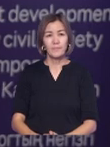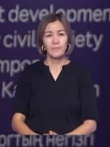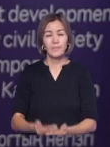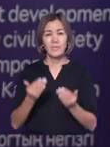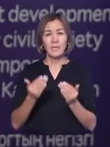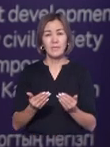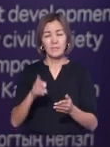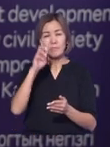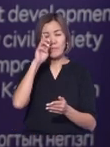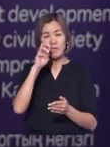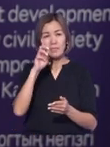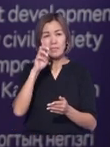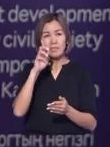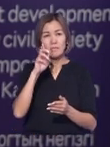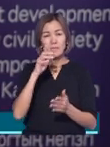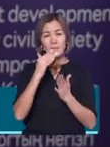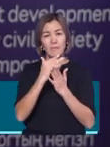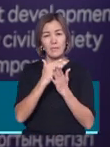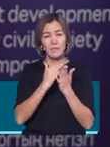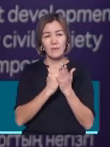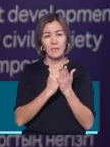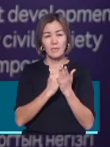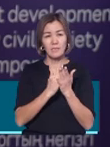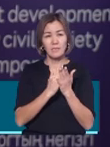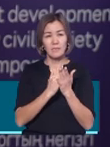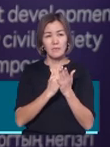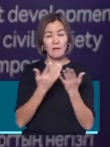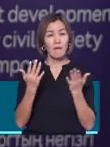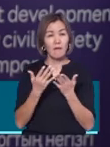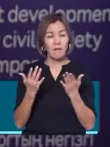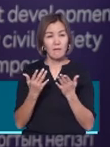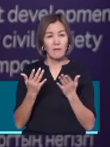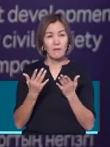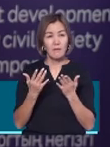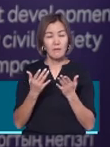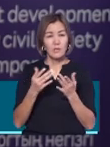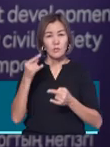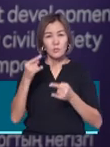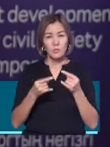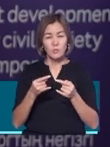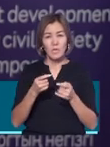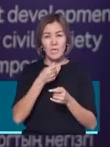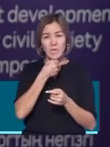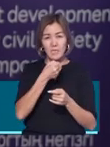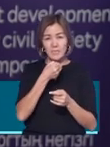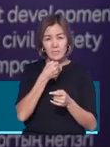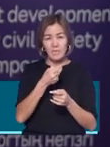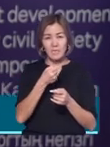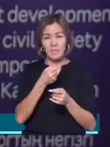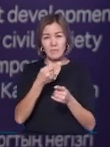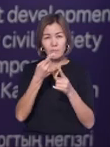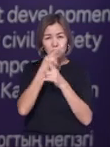Қазір мына мемлекеттік бағдарламалардың қалай бақ өкілдерінде қалай жариялау